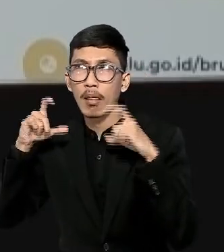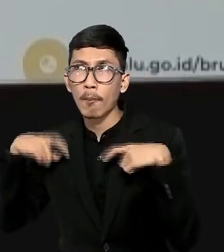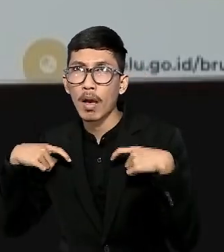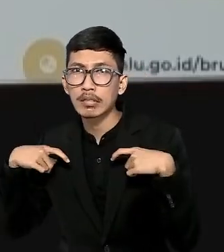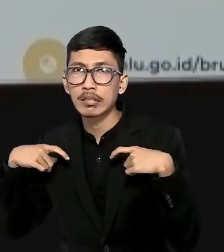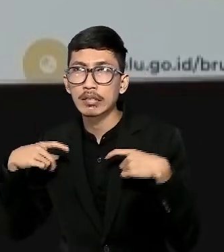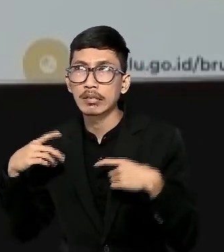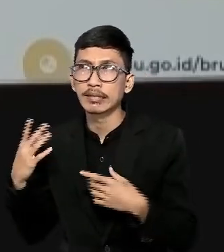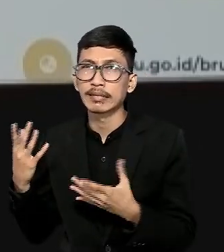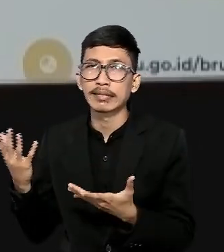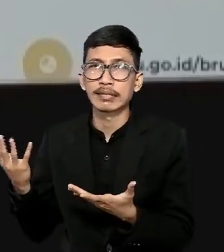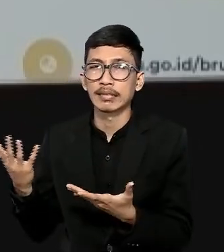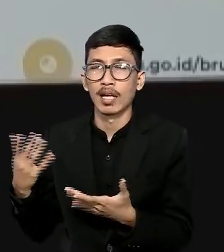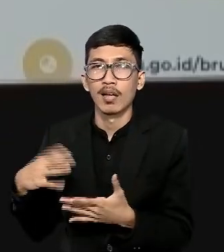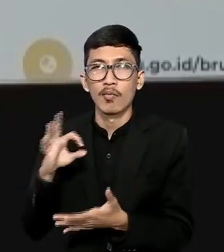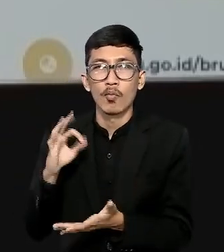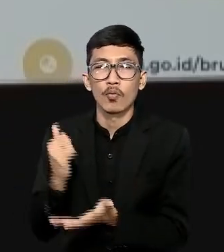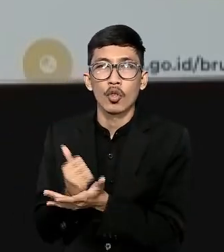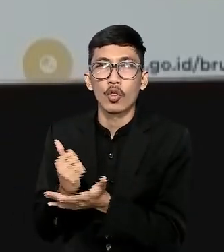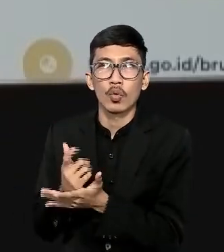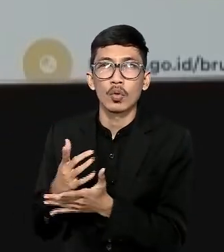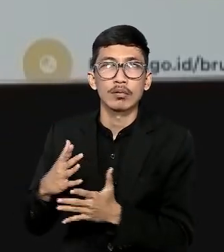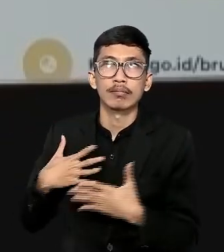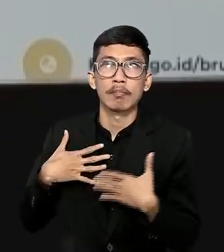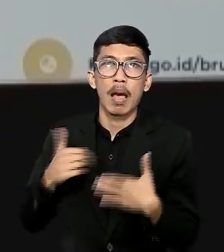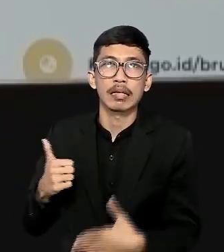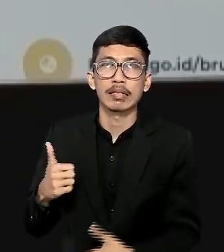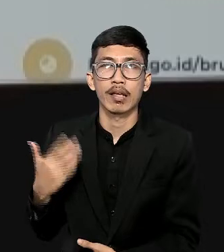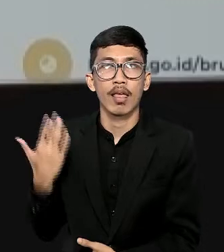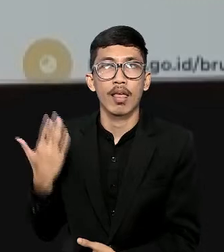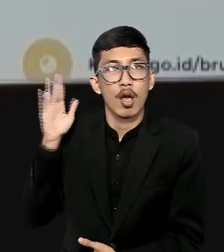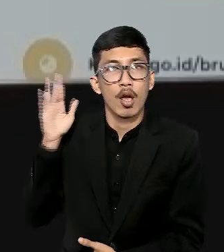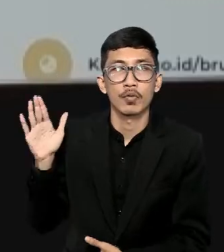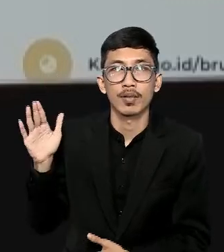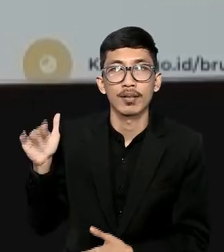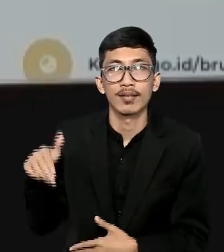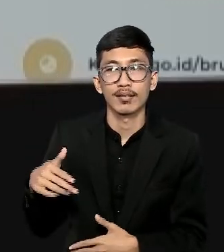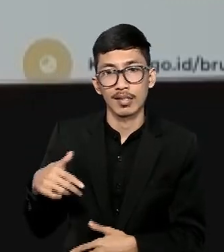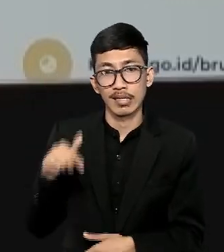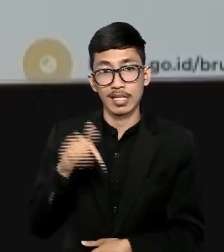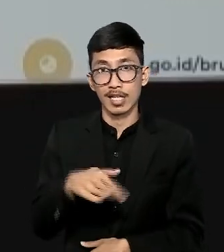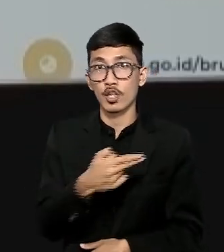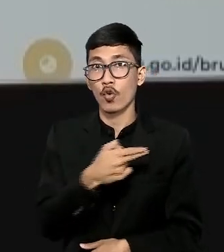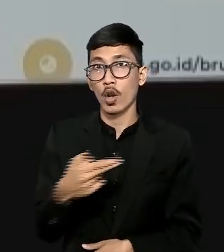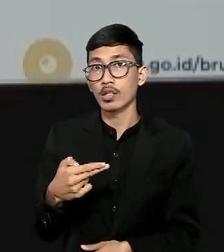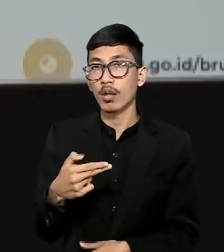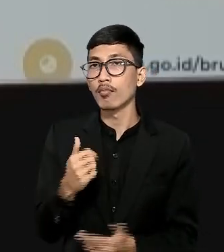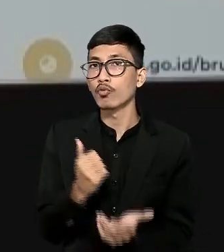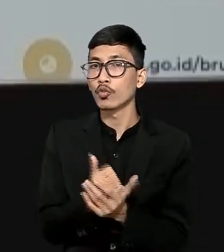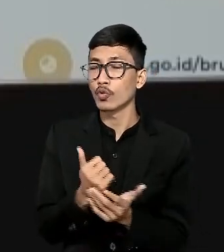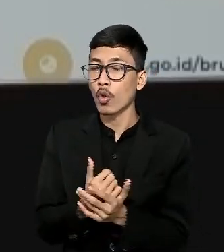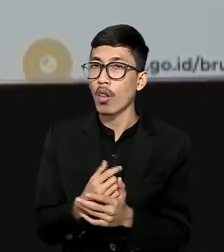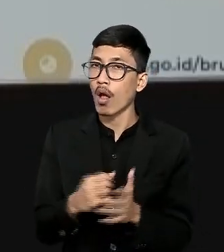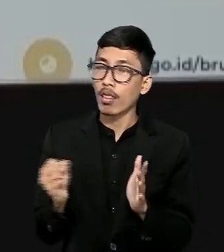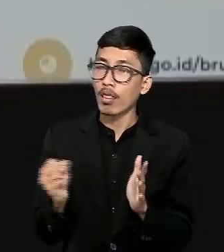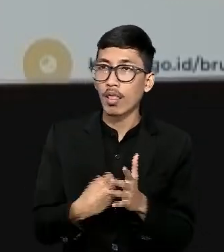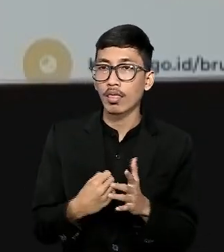Pak Dokter sampaikan kita kita bangga sebelum kita agama bangsa kita yang boleh dikatakan